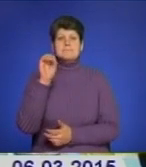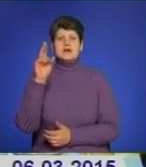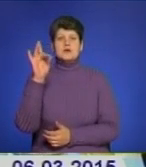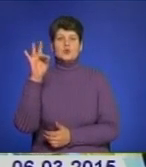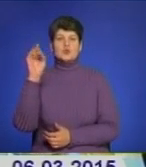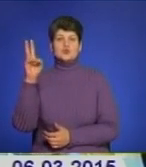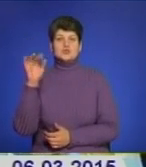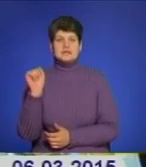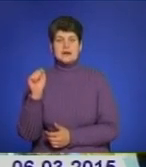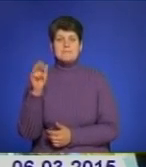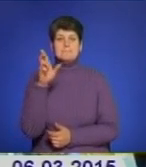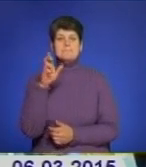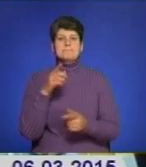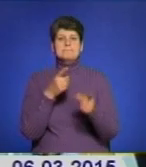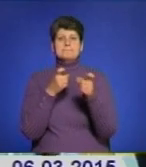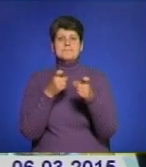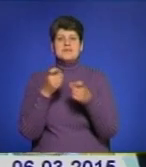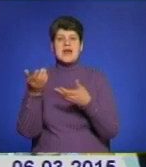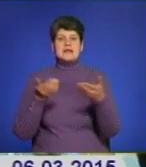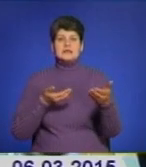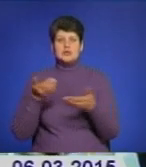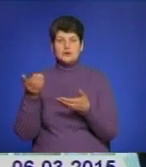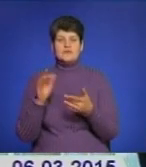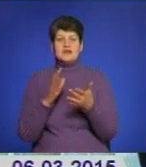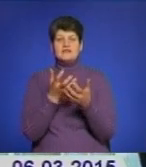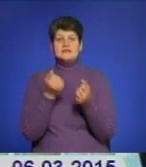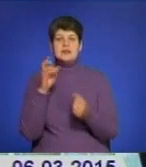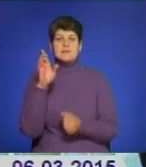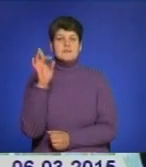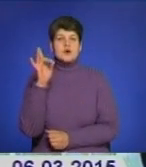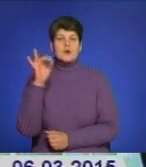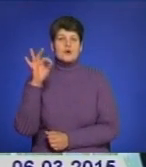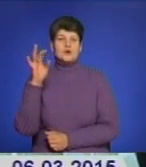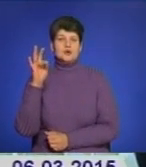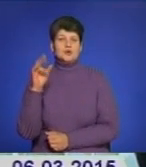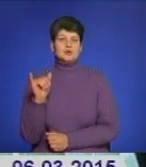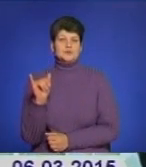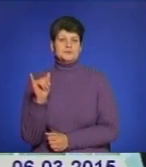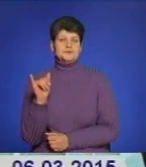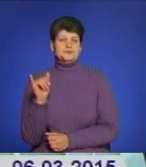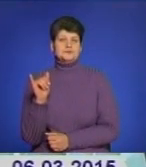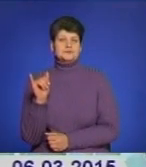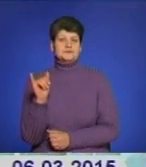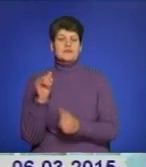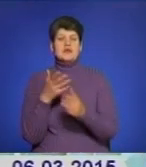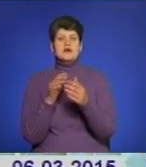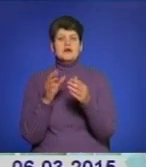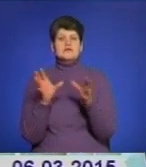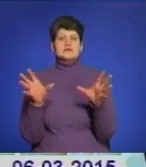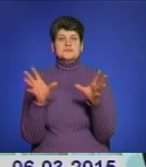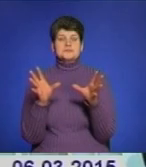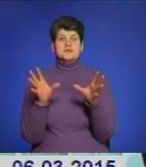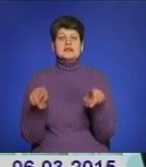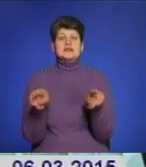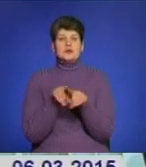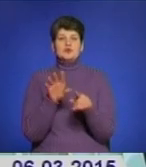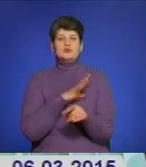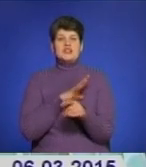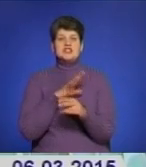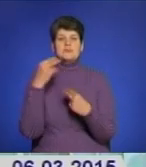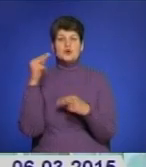яка завоювала бронзову нагороду на літньому чемпіонаті світу і в змішаній естафеті. Також була